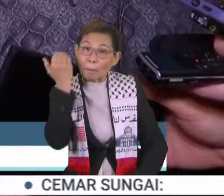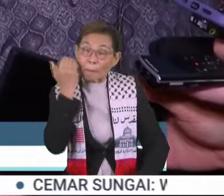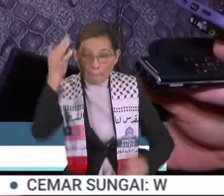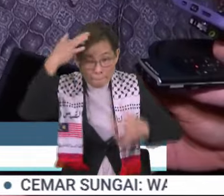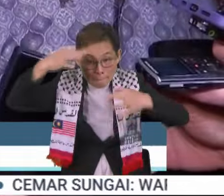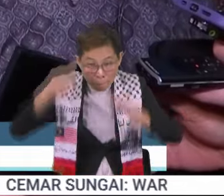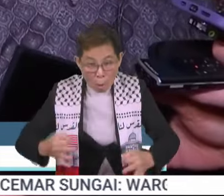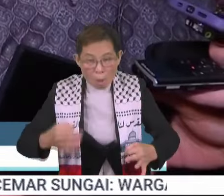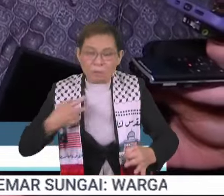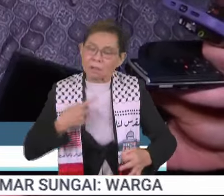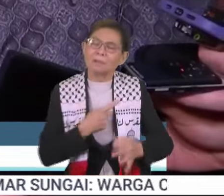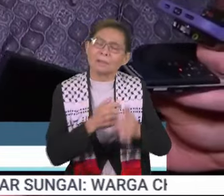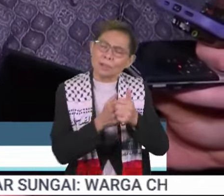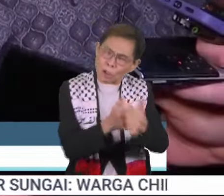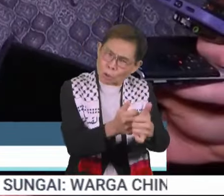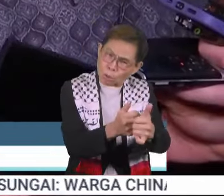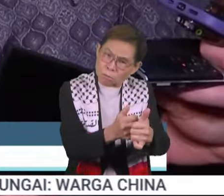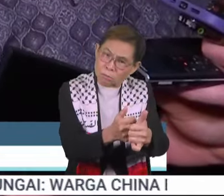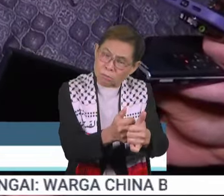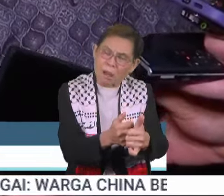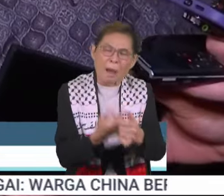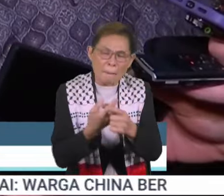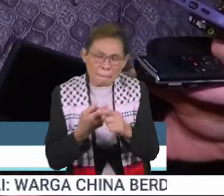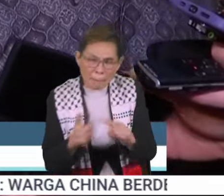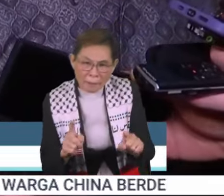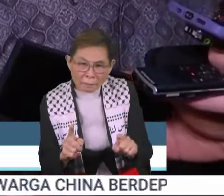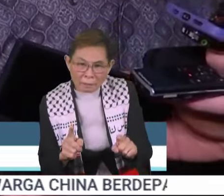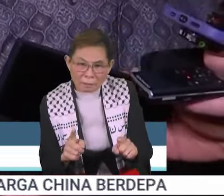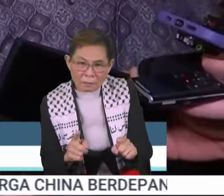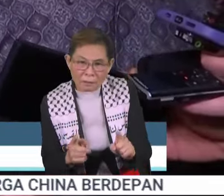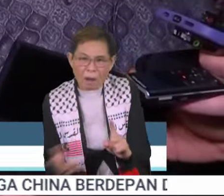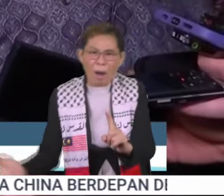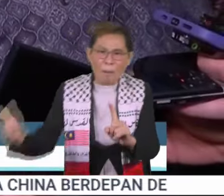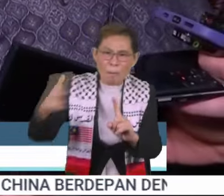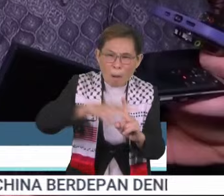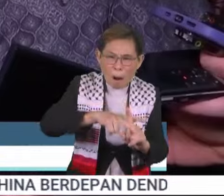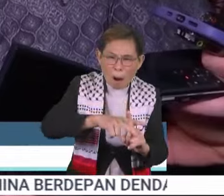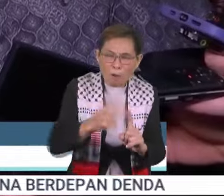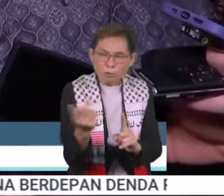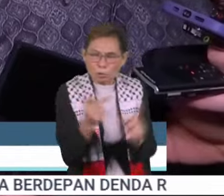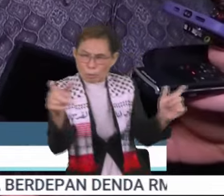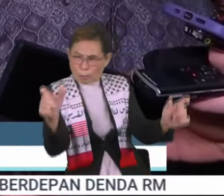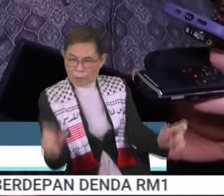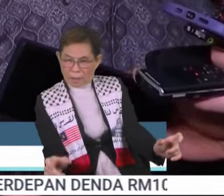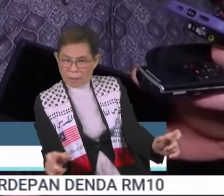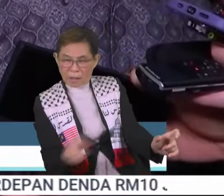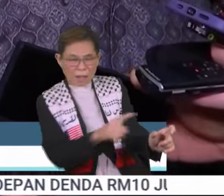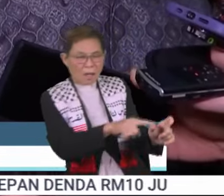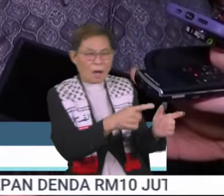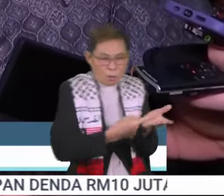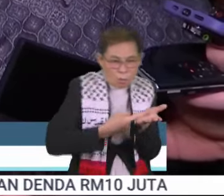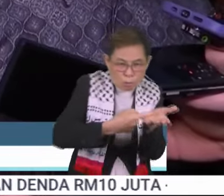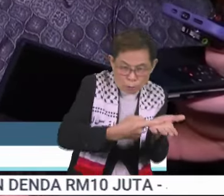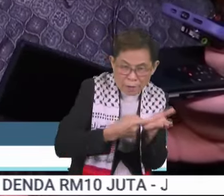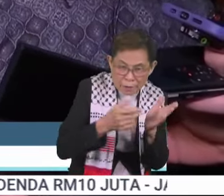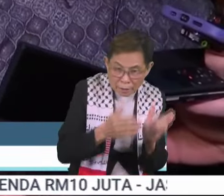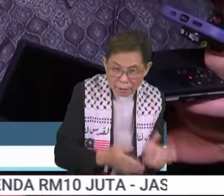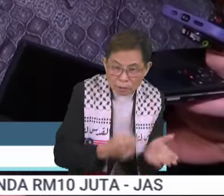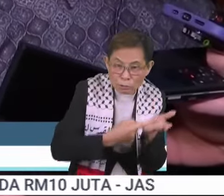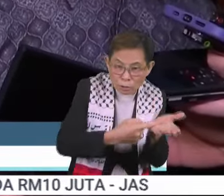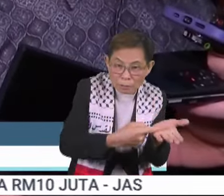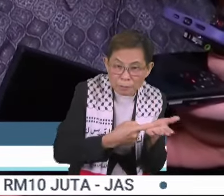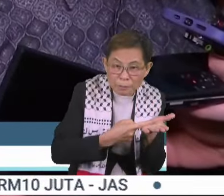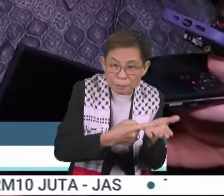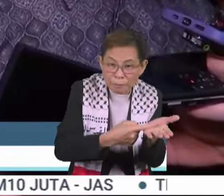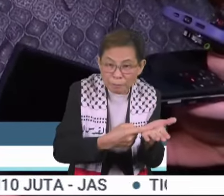keputusan penghakiman. Tetapi yang dimohon oleh kedua-dua pihak, kami sedang berunding, 3 bulan